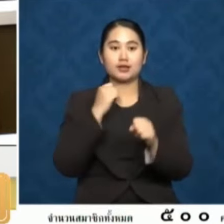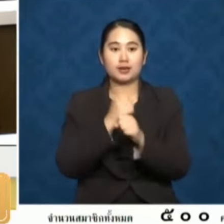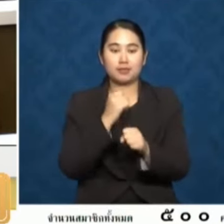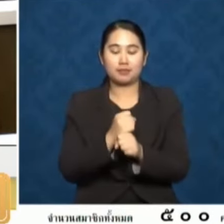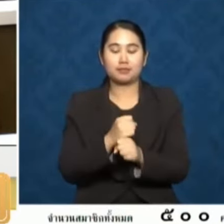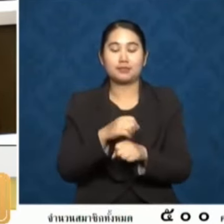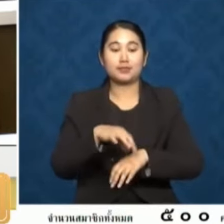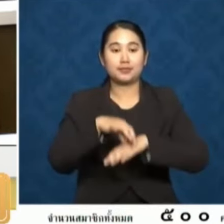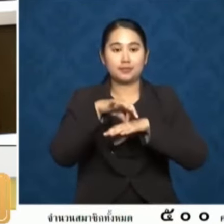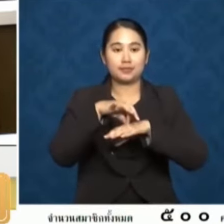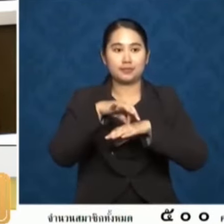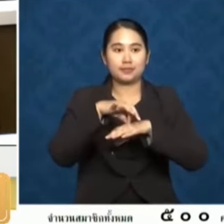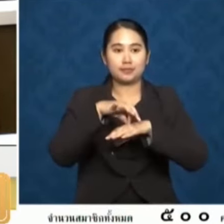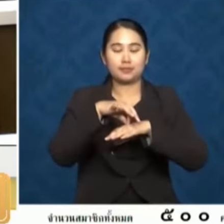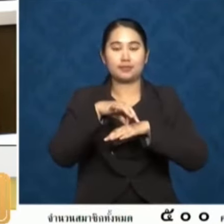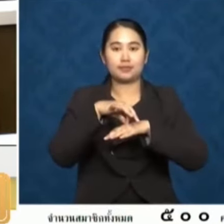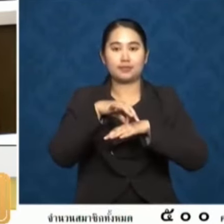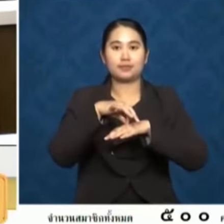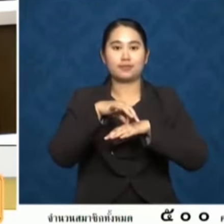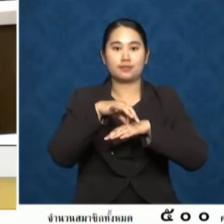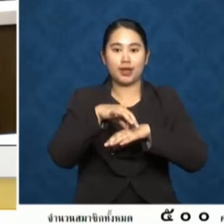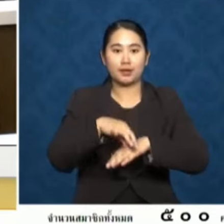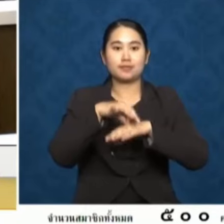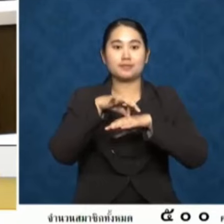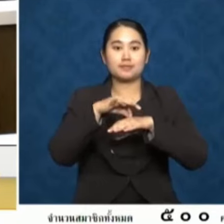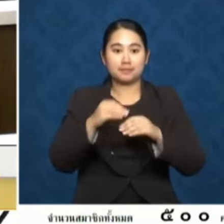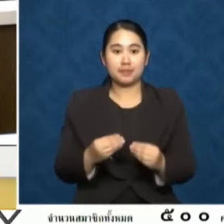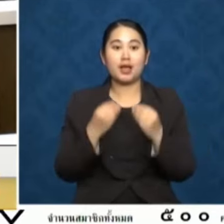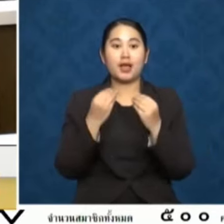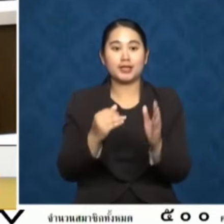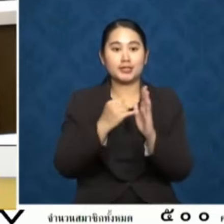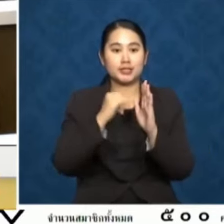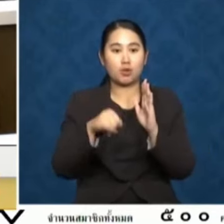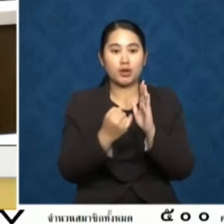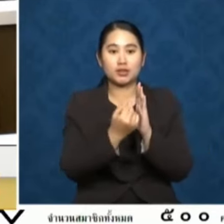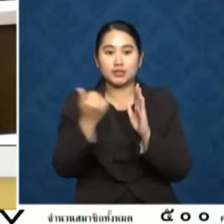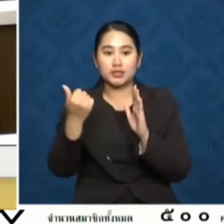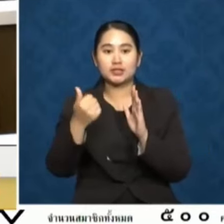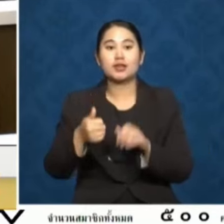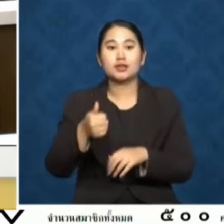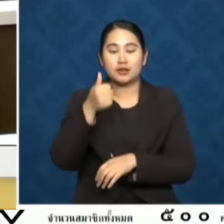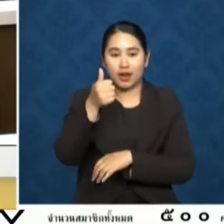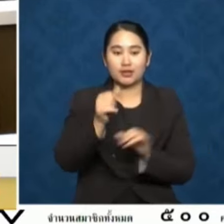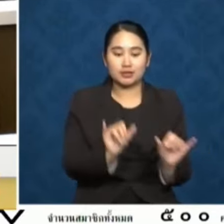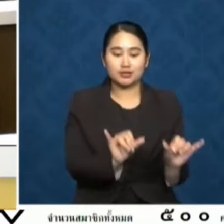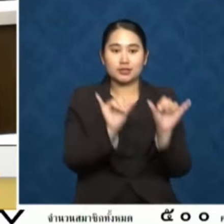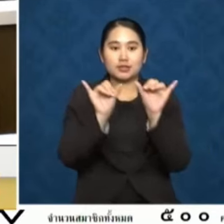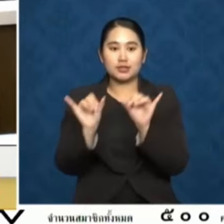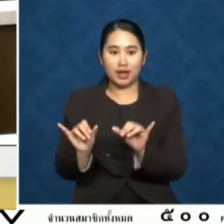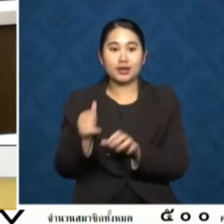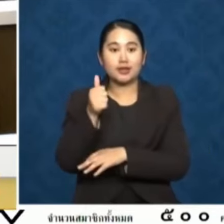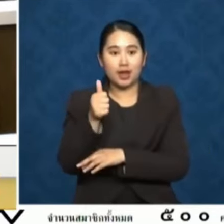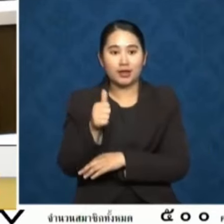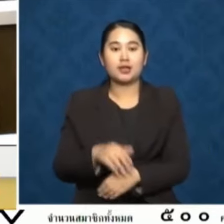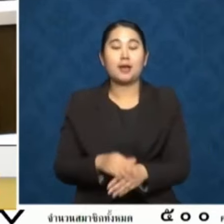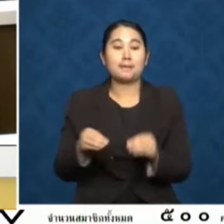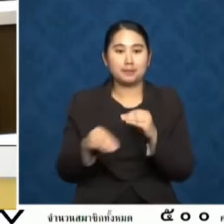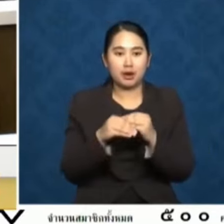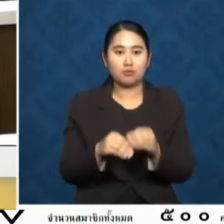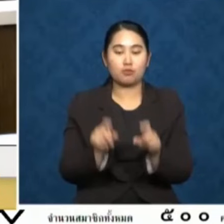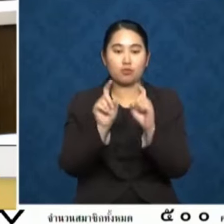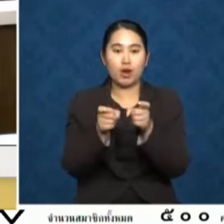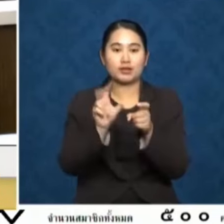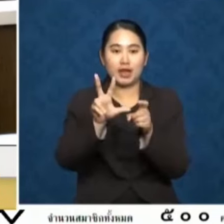ไปสังกัดองค์การบริหารส่วนจังหวัดอื่นได้เพิ่มความเป็นวรรค3และวรรค4ของมาตร